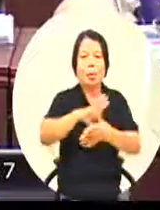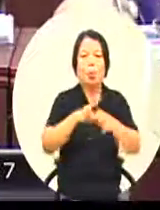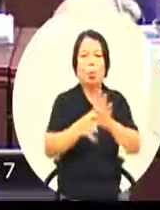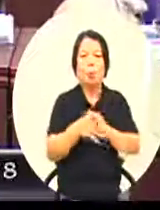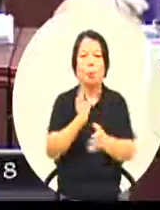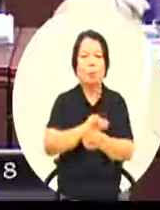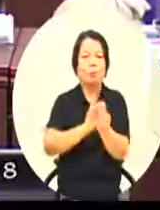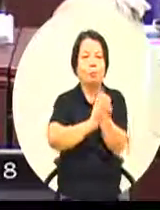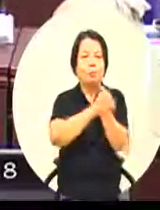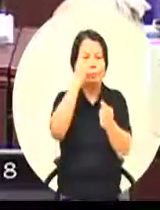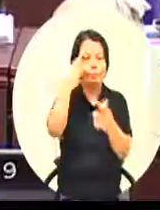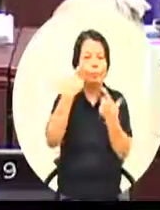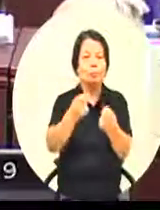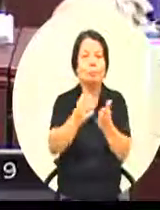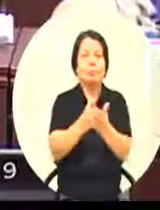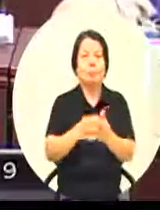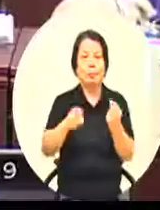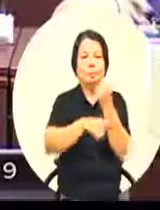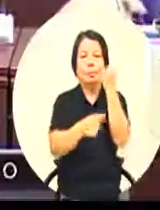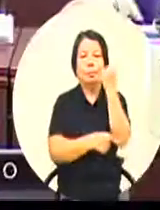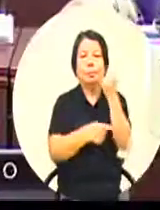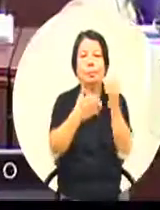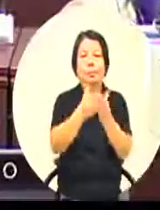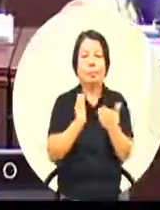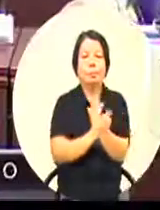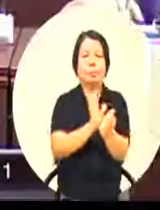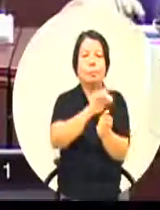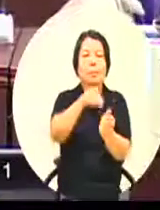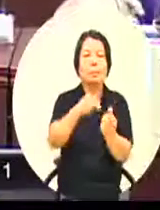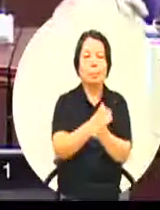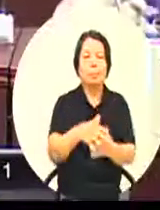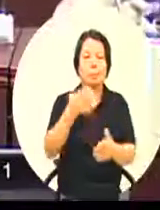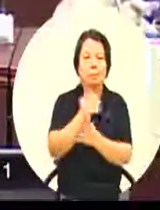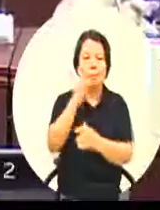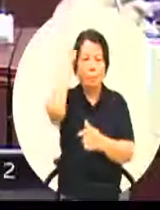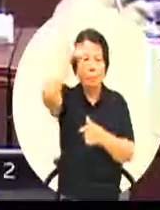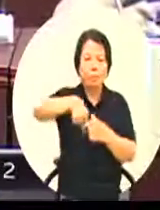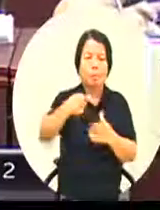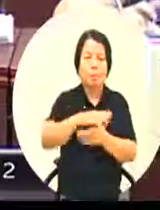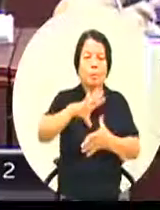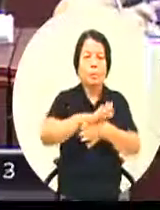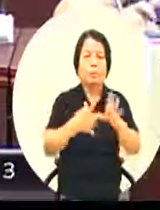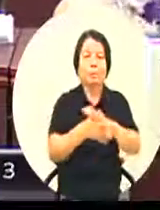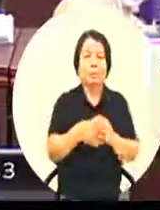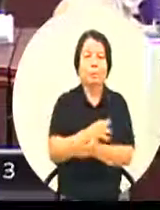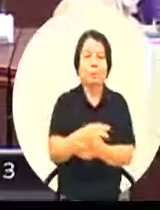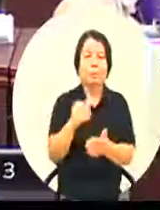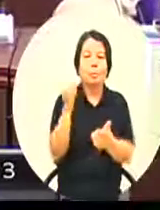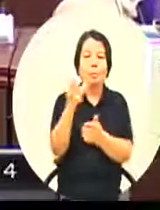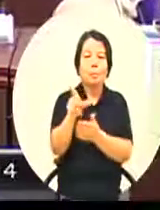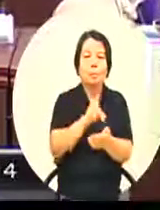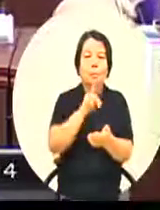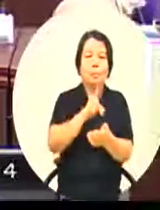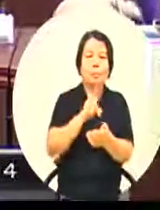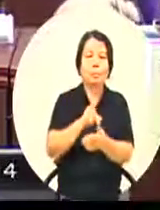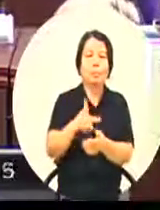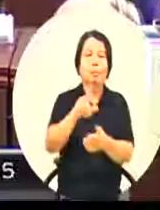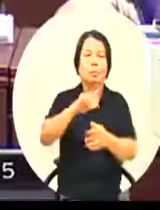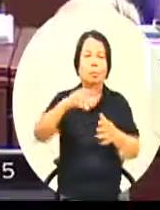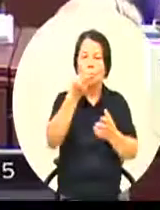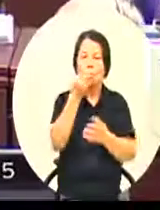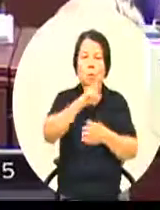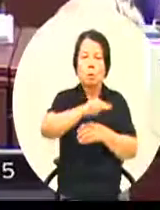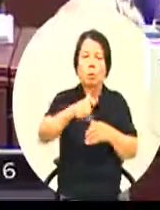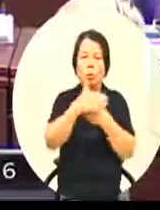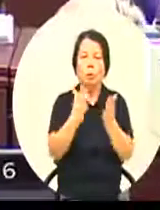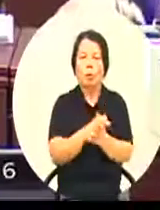得法国人在推味觉教育的时候，就是讲他传统文化是透过食物在传承的，所以有太多可以做